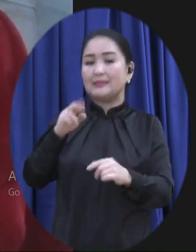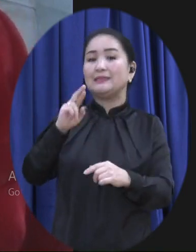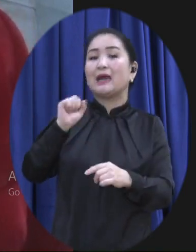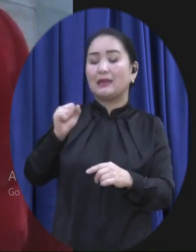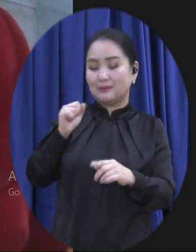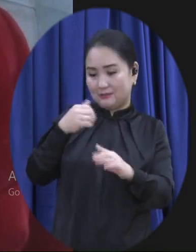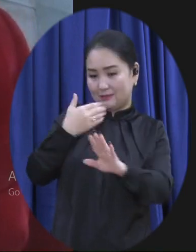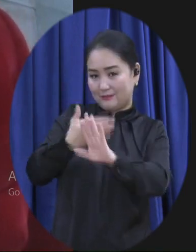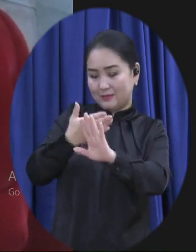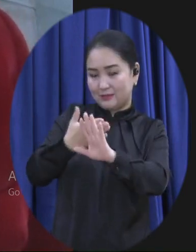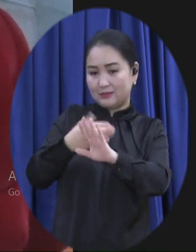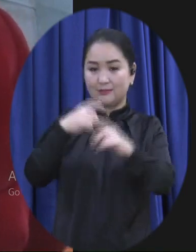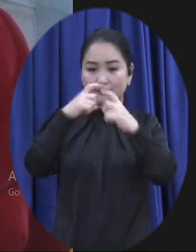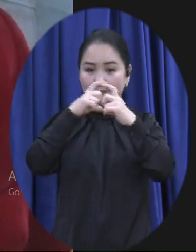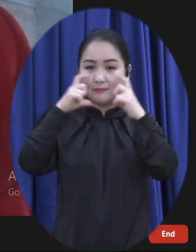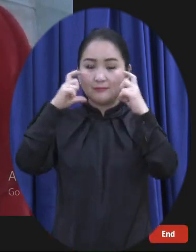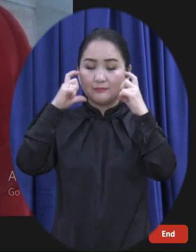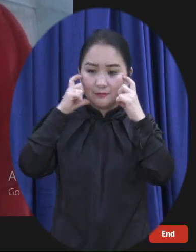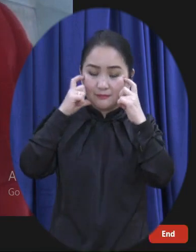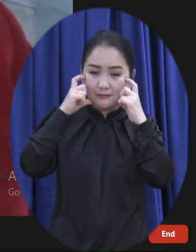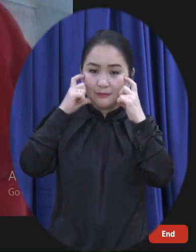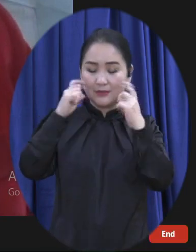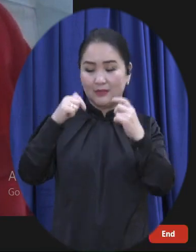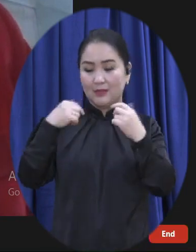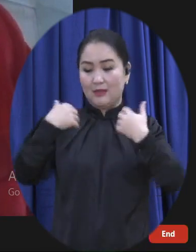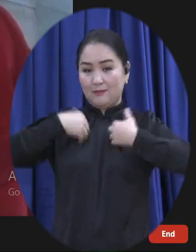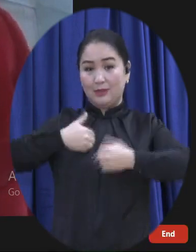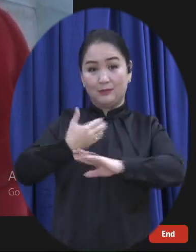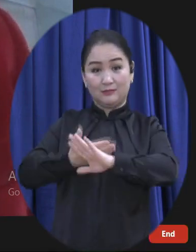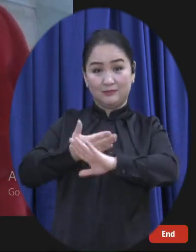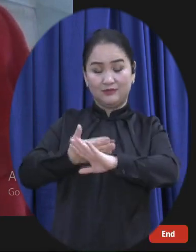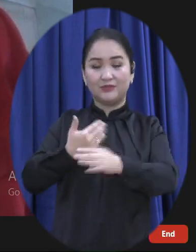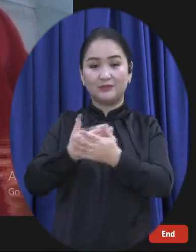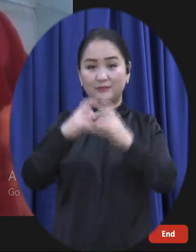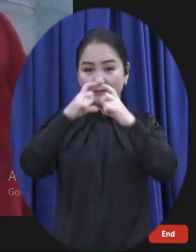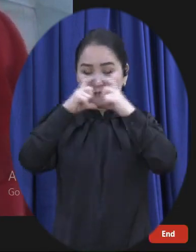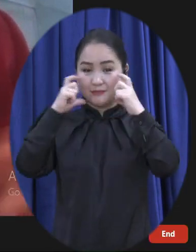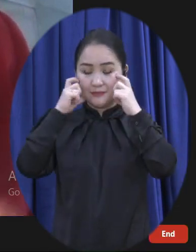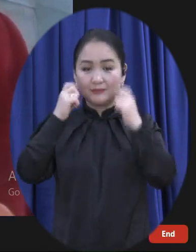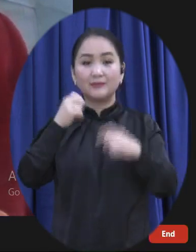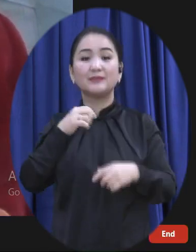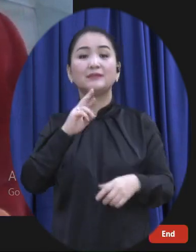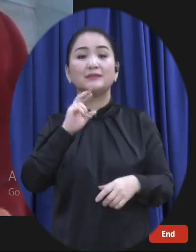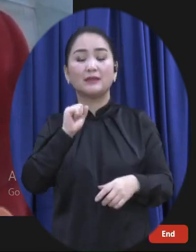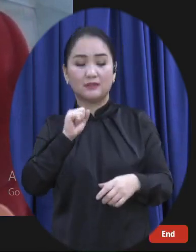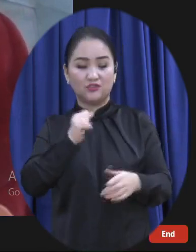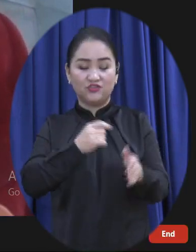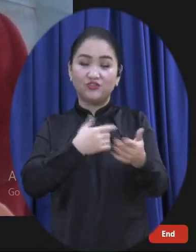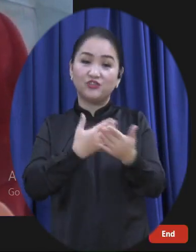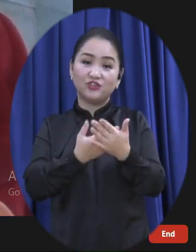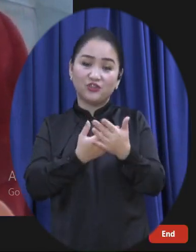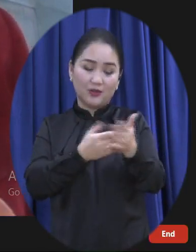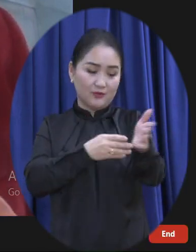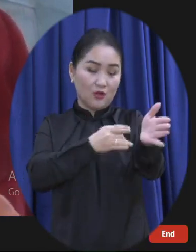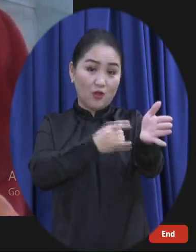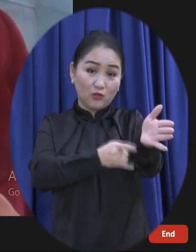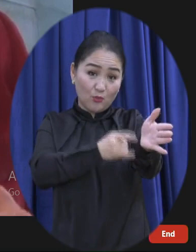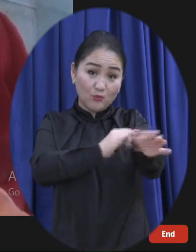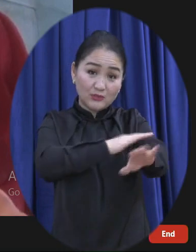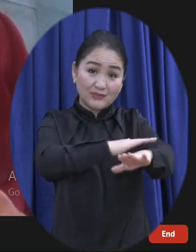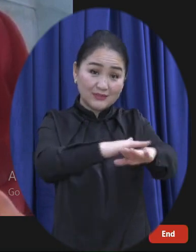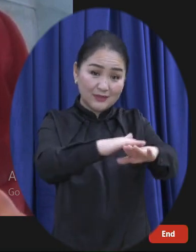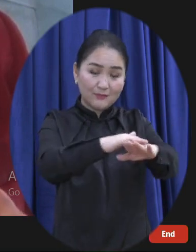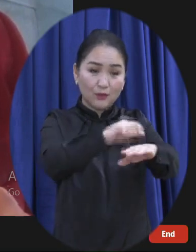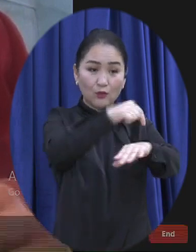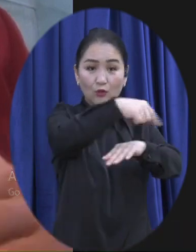Хамгаалалт хувь зэрэглэл амны алдаар хэрхэн яаж хангах вэ? Жишээ нь нэг суманд одоо төмөр зам дагсан голомт байна гэж мэдээлж байгаа тийм ээ. А ингээд